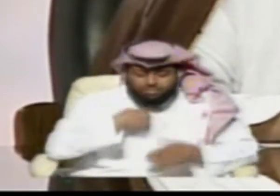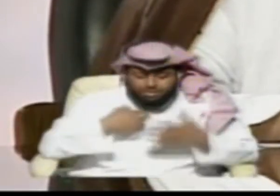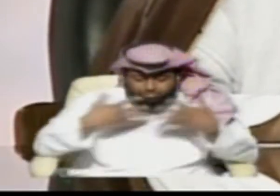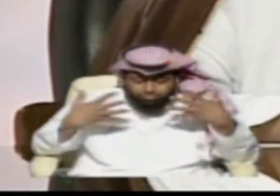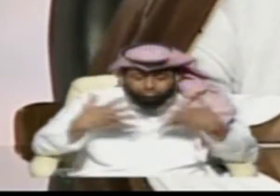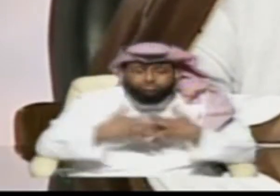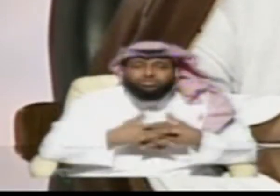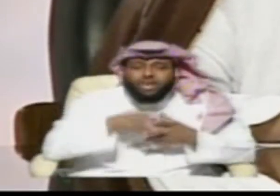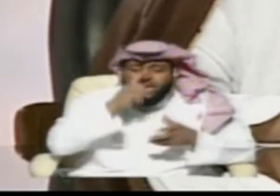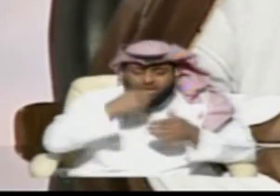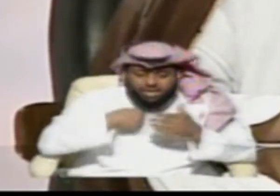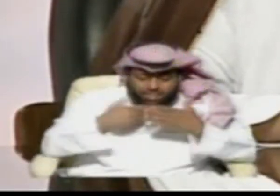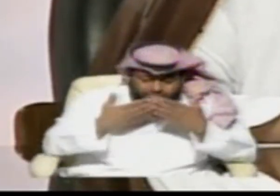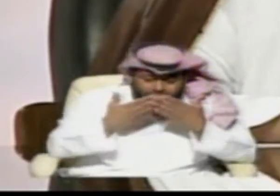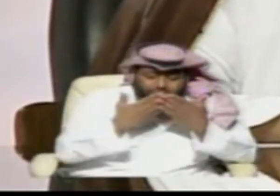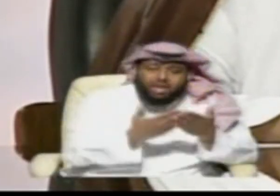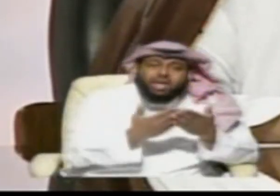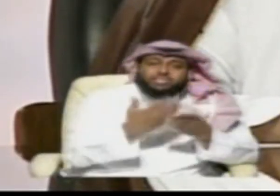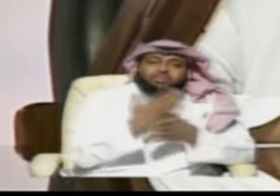لا يظلمه